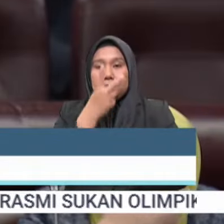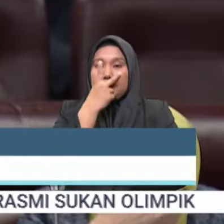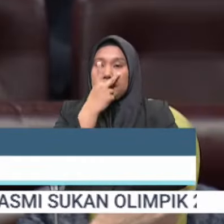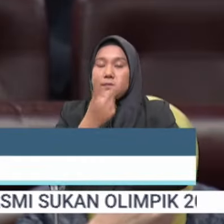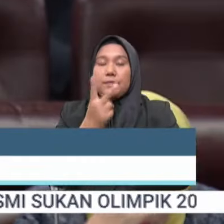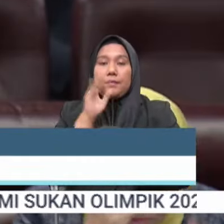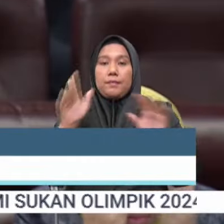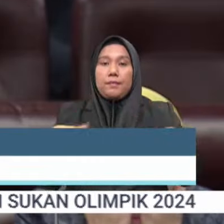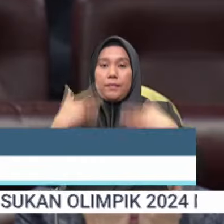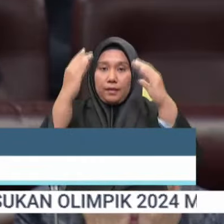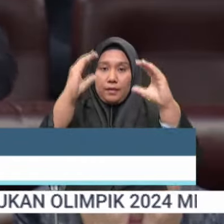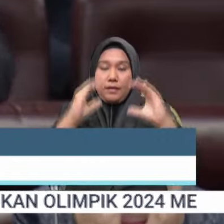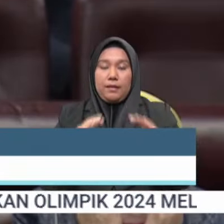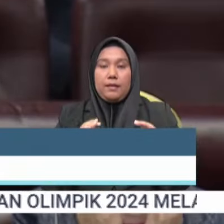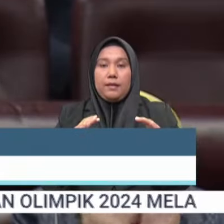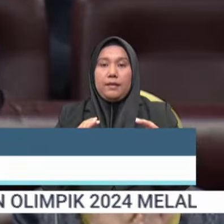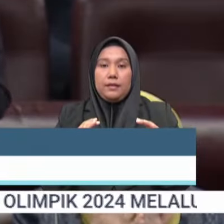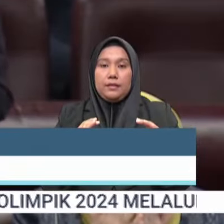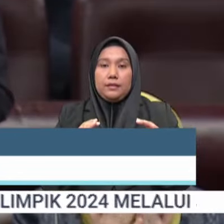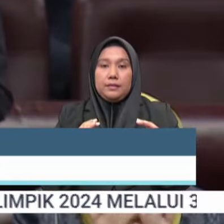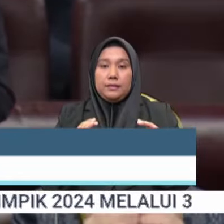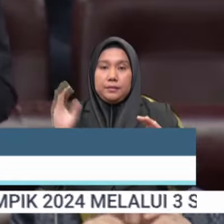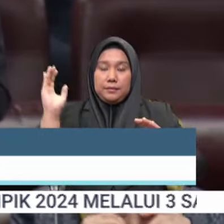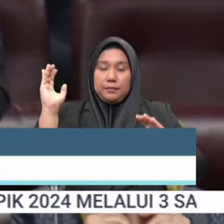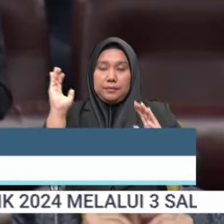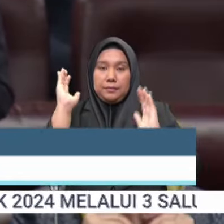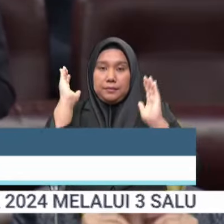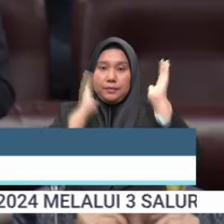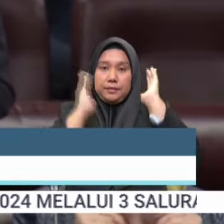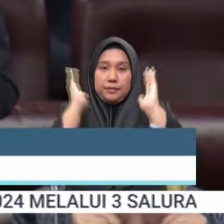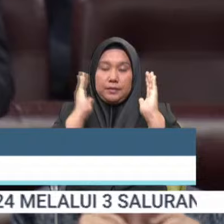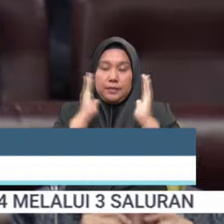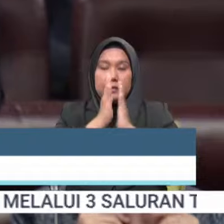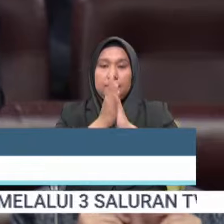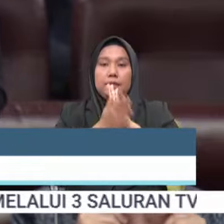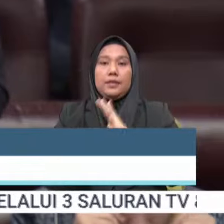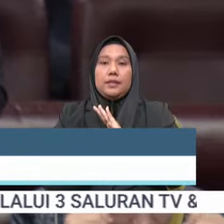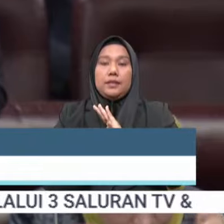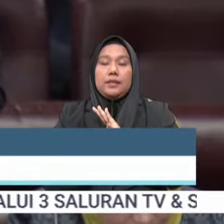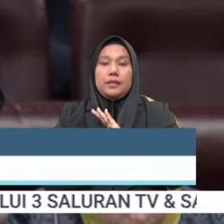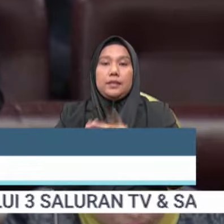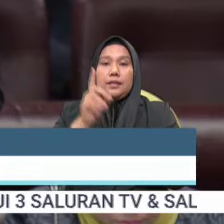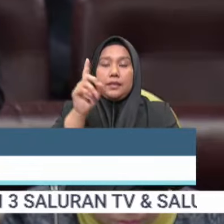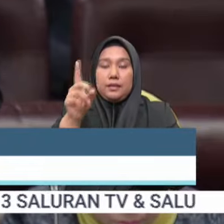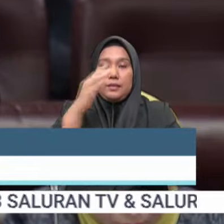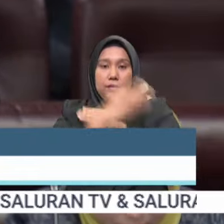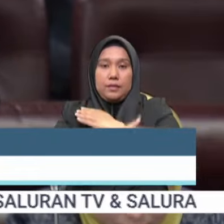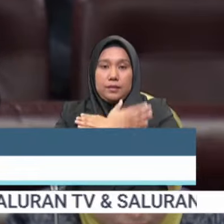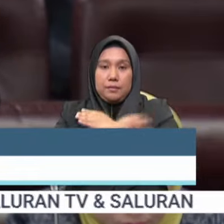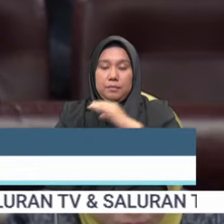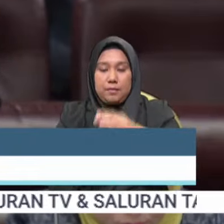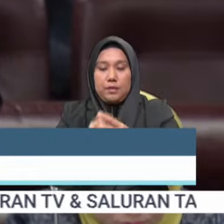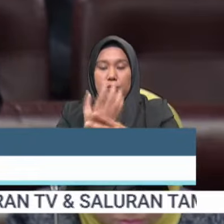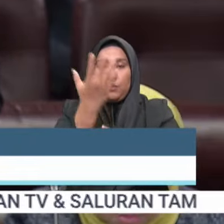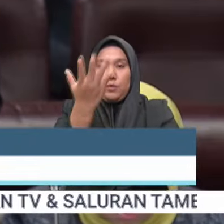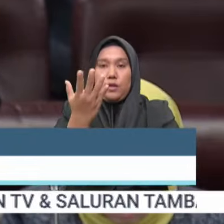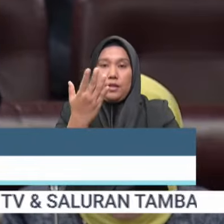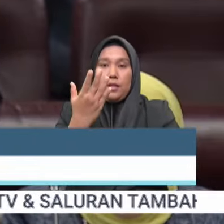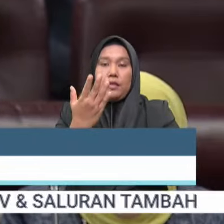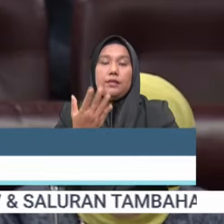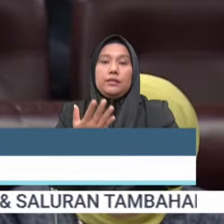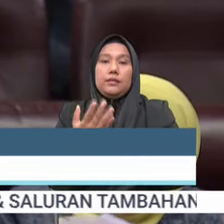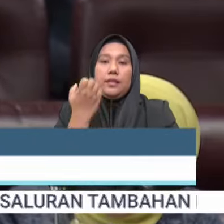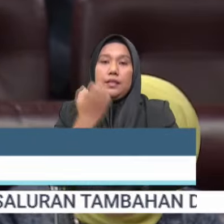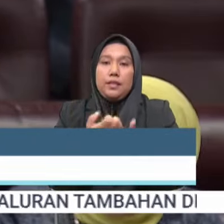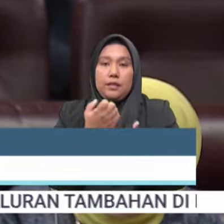cara untuk kita jadikan Malaysia ini sebagai sebuah negara yang mana pertumbuhan ekonominya amat dibanggakan.